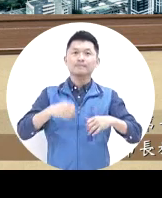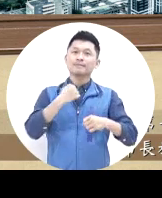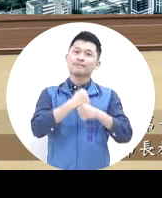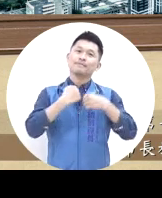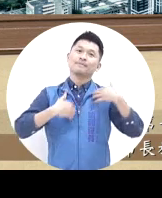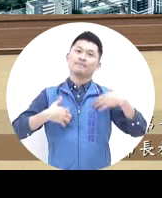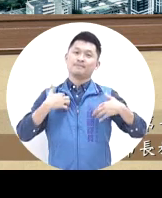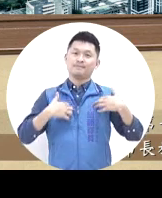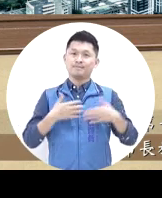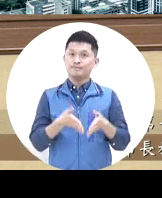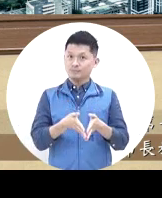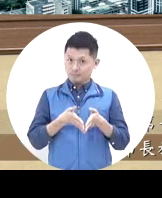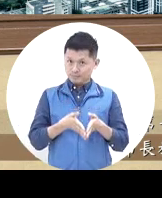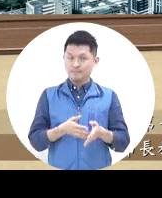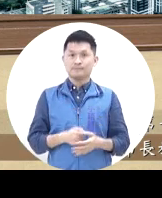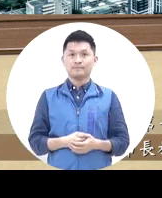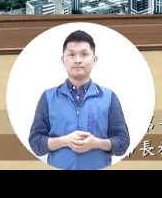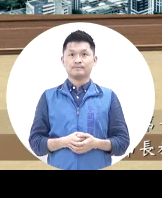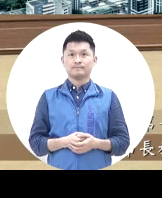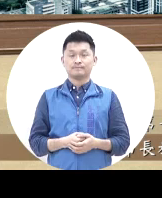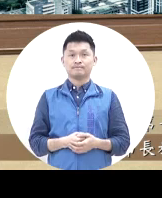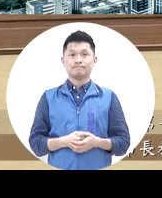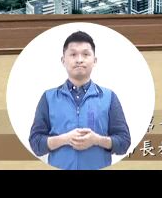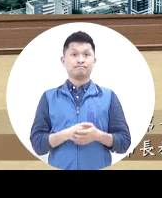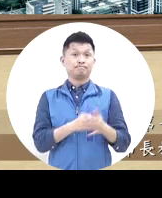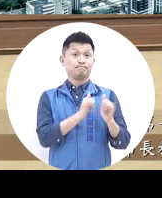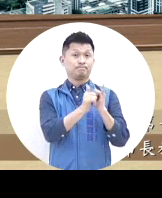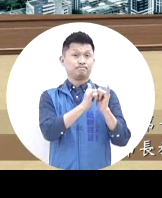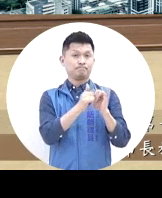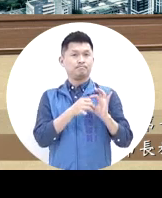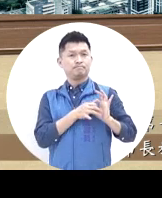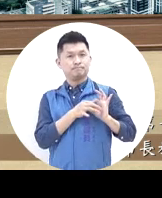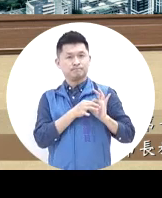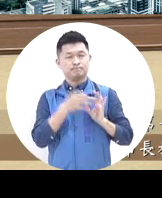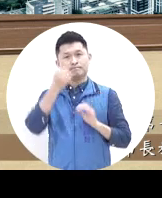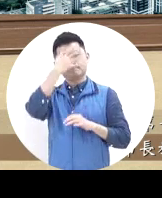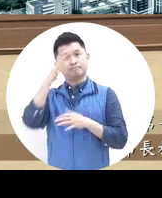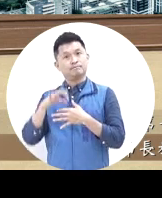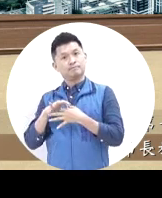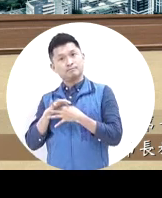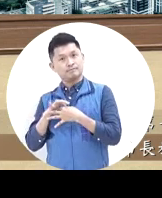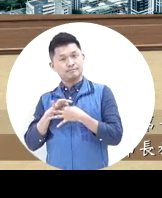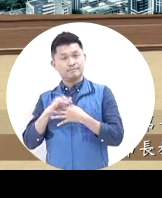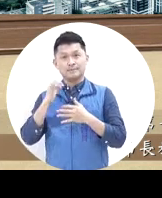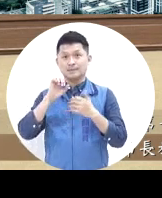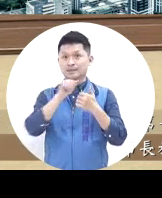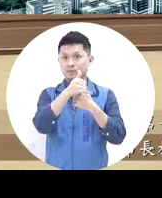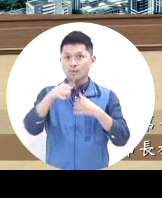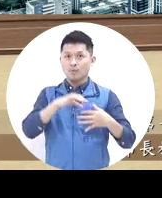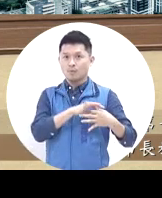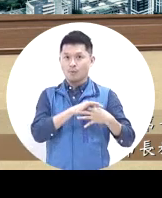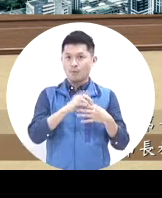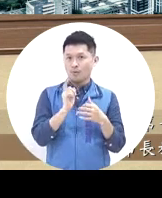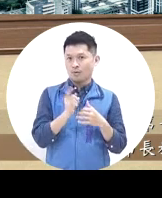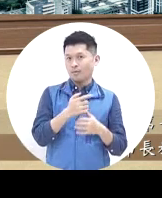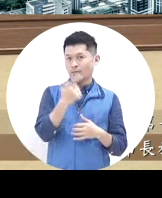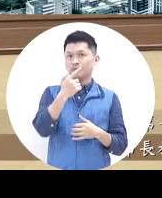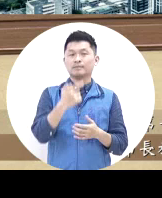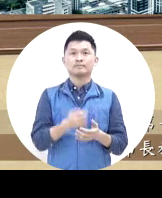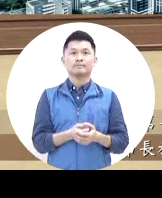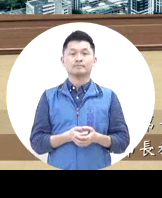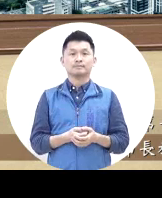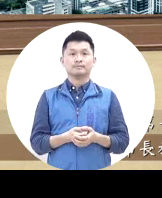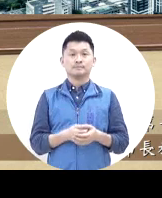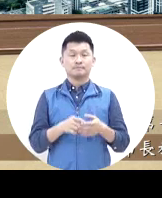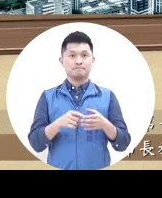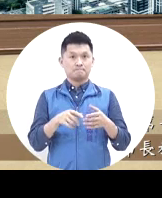以很多的市民朋友关心，青年朋友也关心，议员更关切，希望新北市能够成